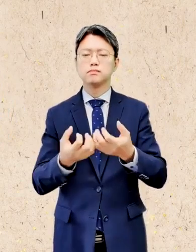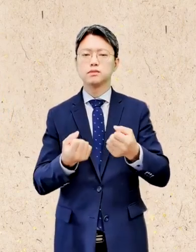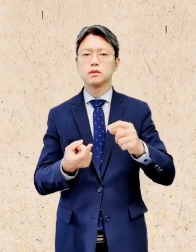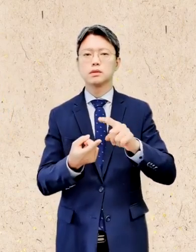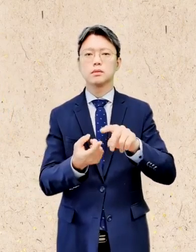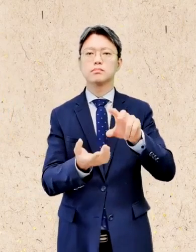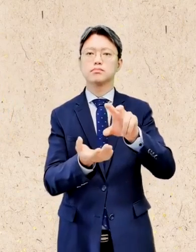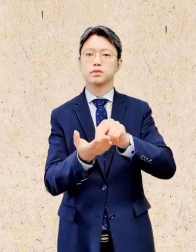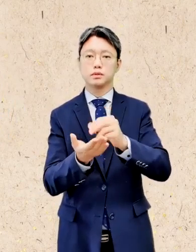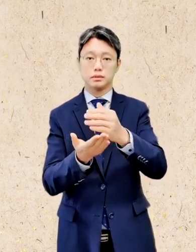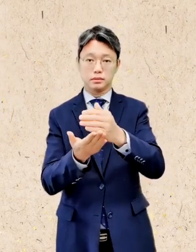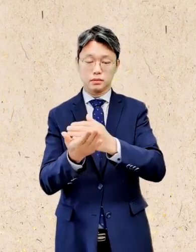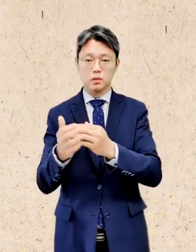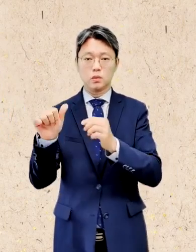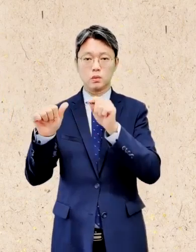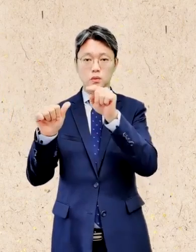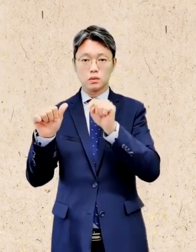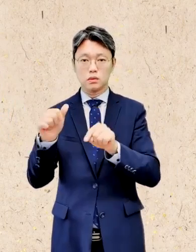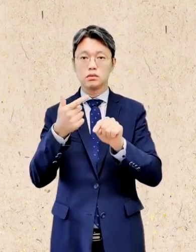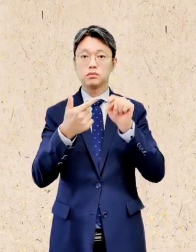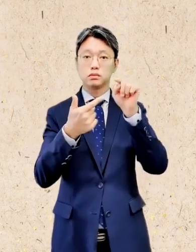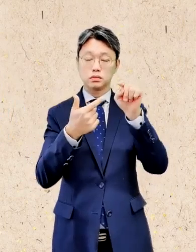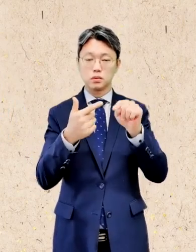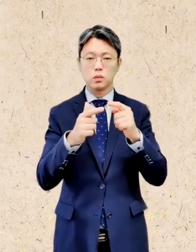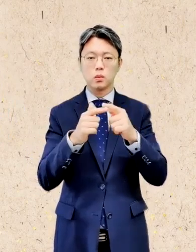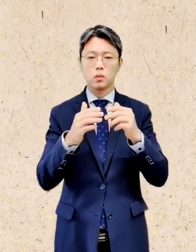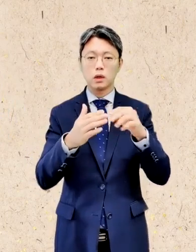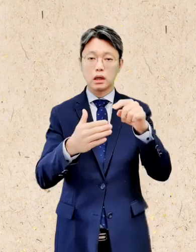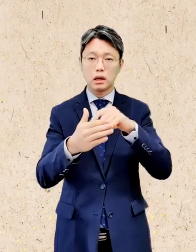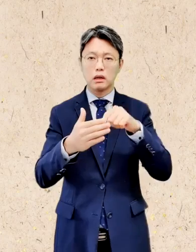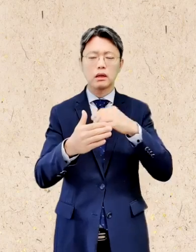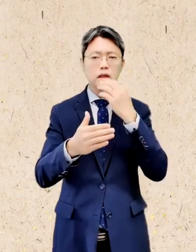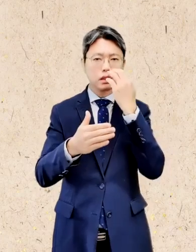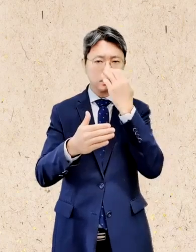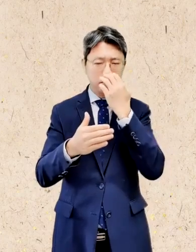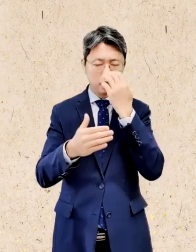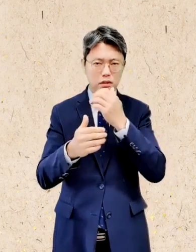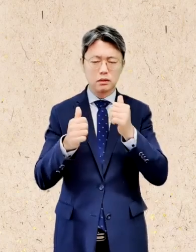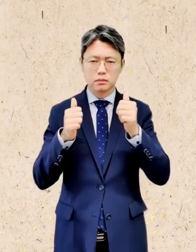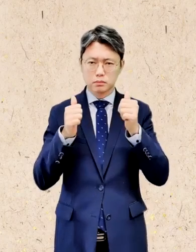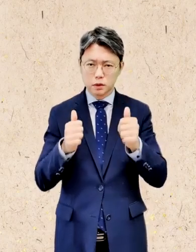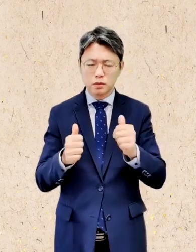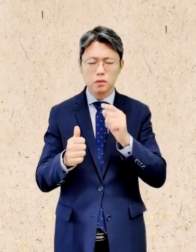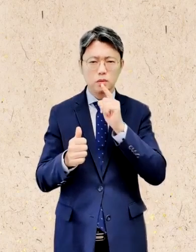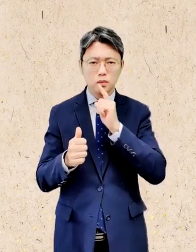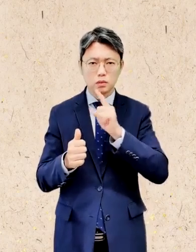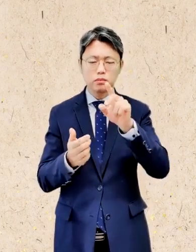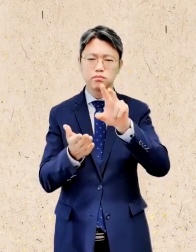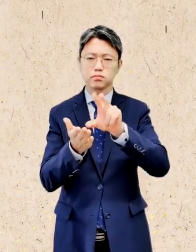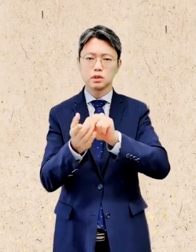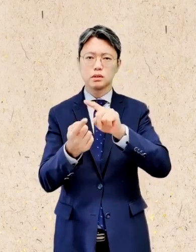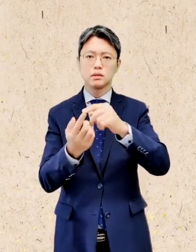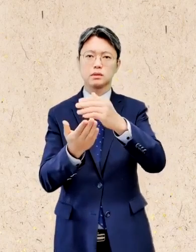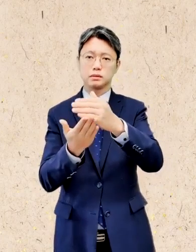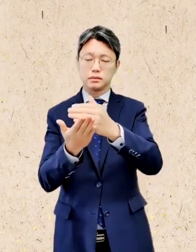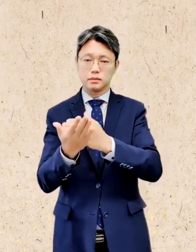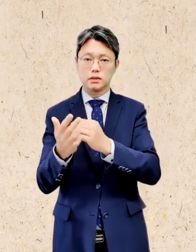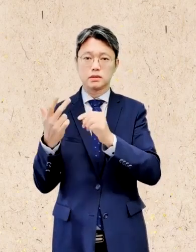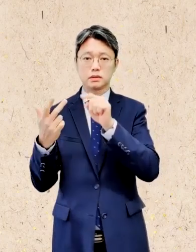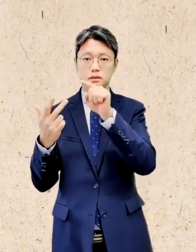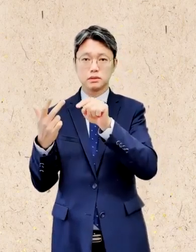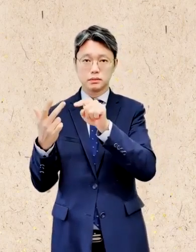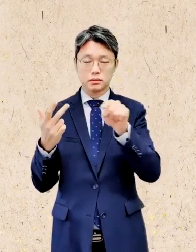문제입니다. 그리고 5, 6장은 교회 안의 음행과 부도덕, 세상 법정 송사 문제를 다루고 있고 7에서